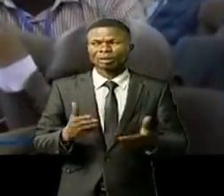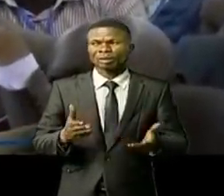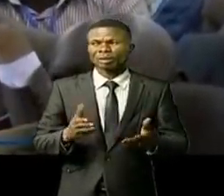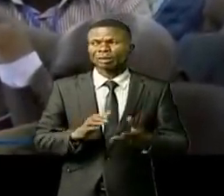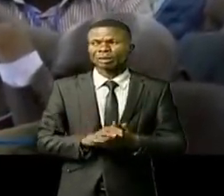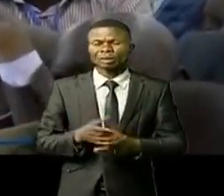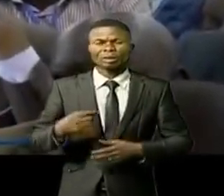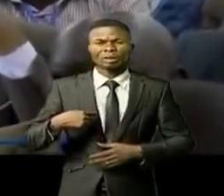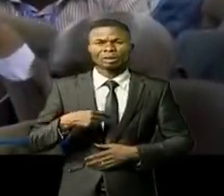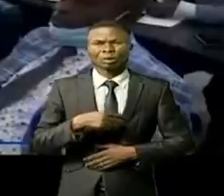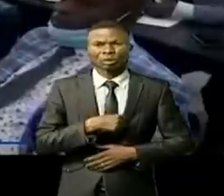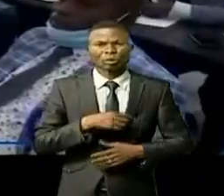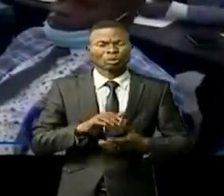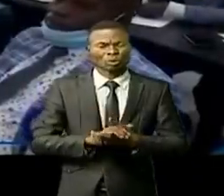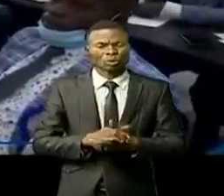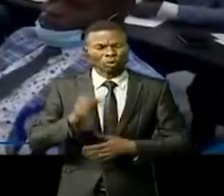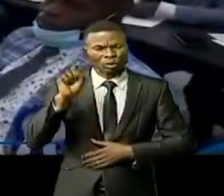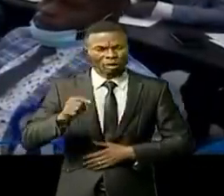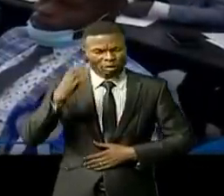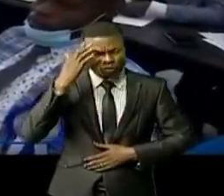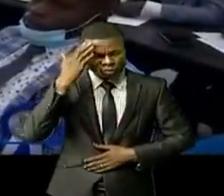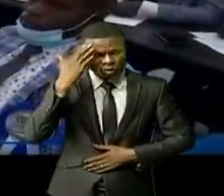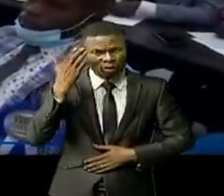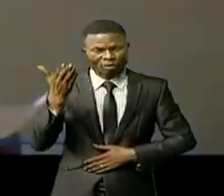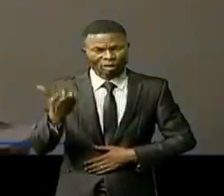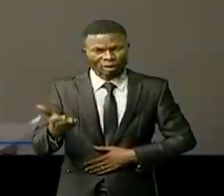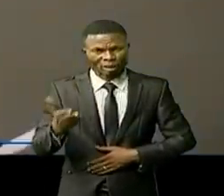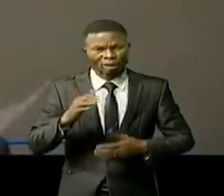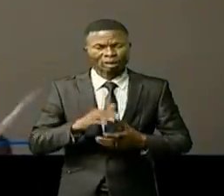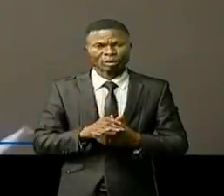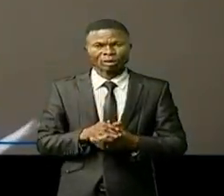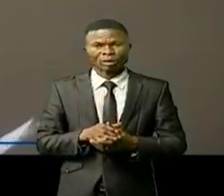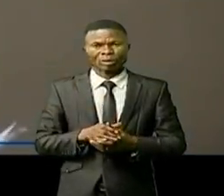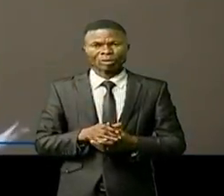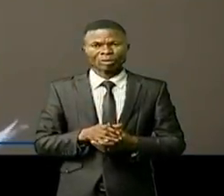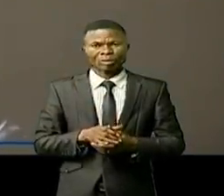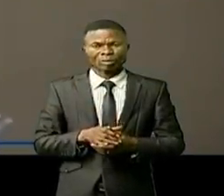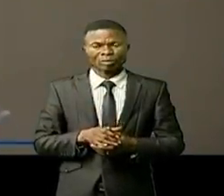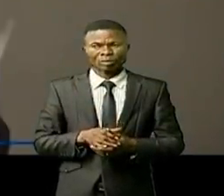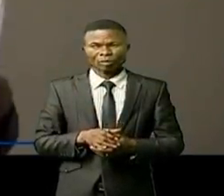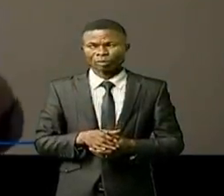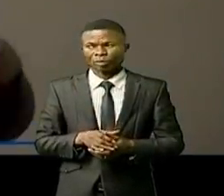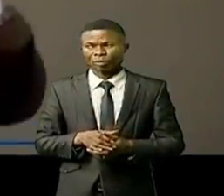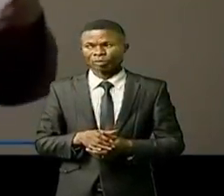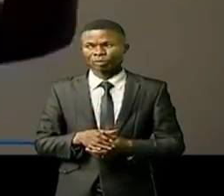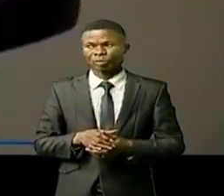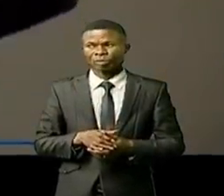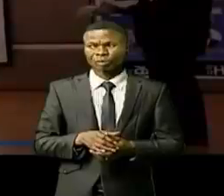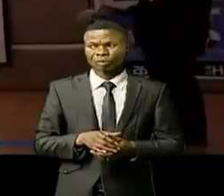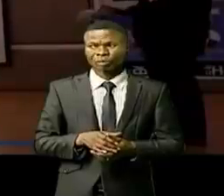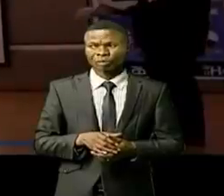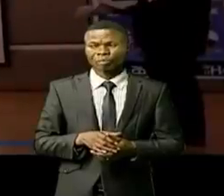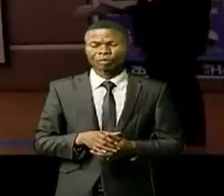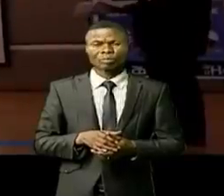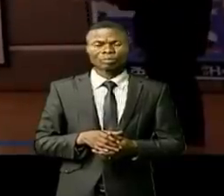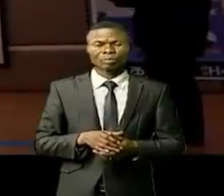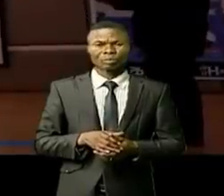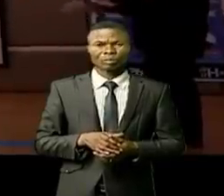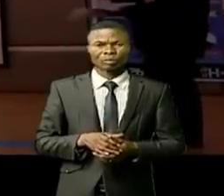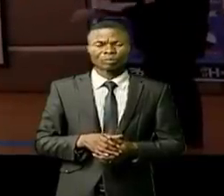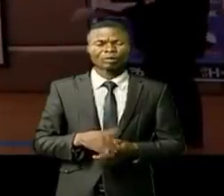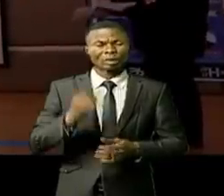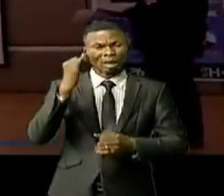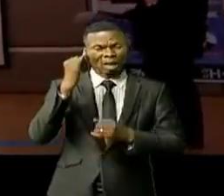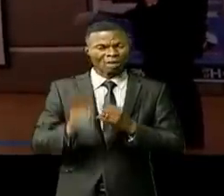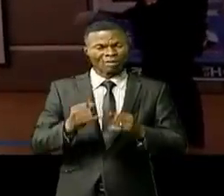stratégique sommaire pour le développement du territoire de Malembonkoulou dans le Olomami. 5 ateliers ont été constitués avant la formulation